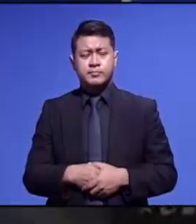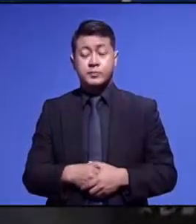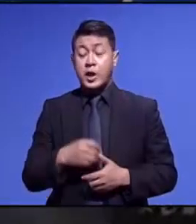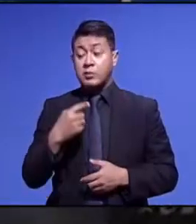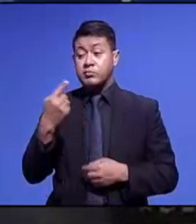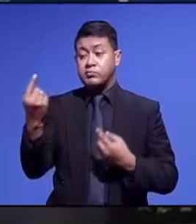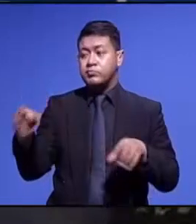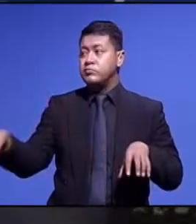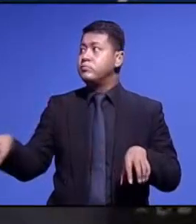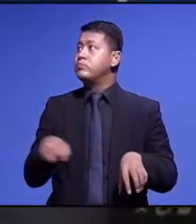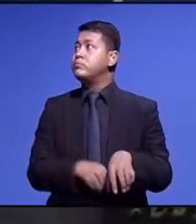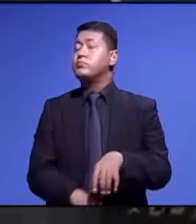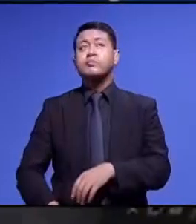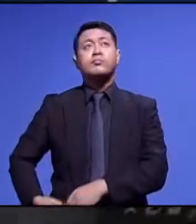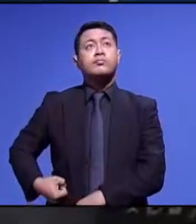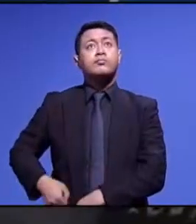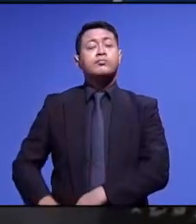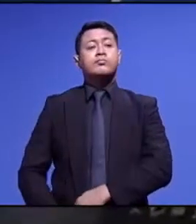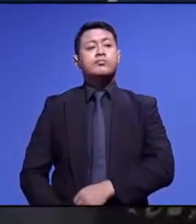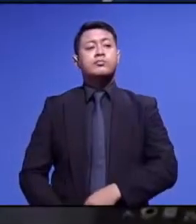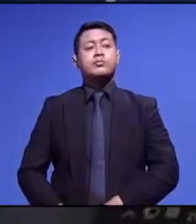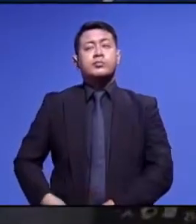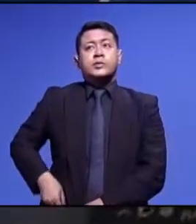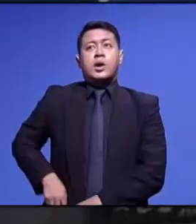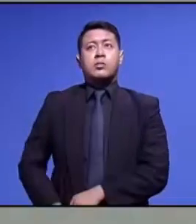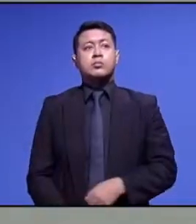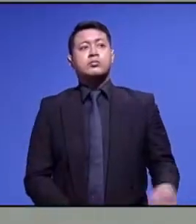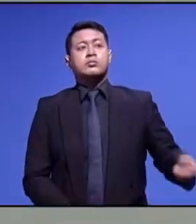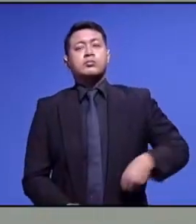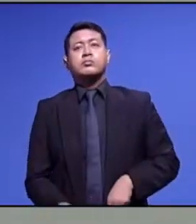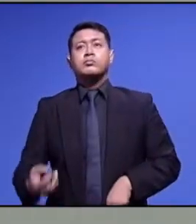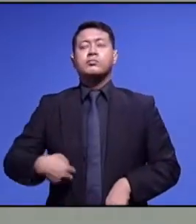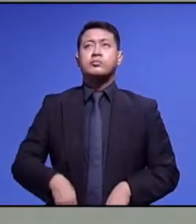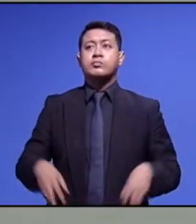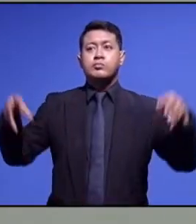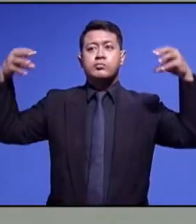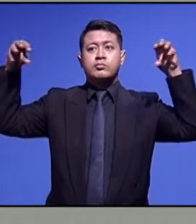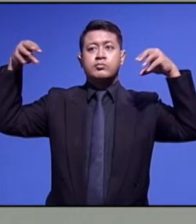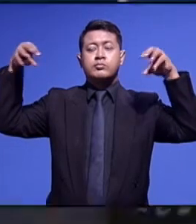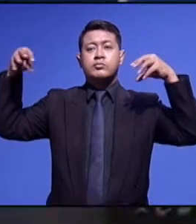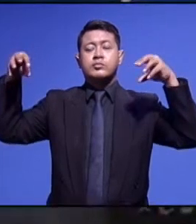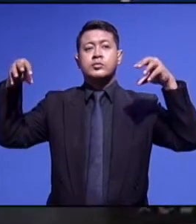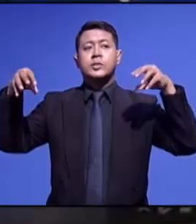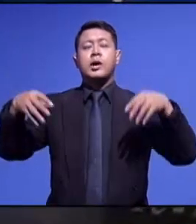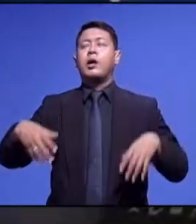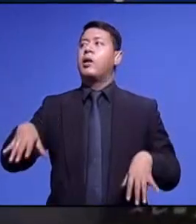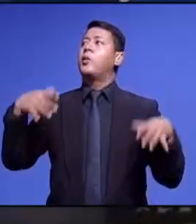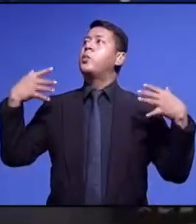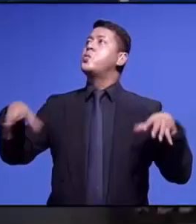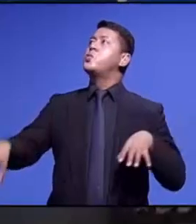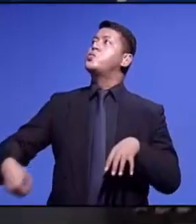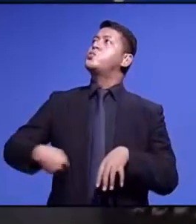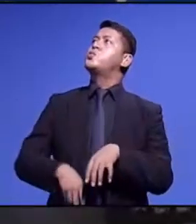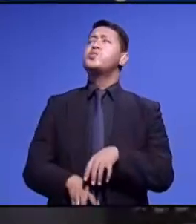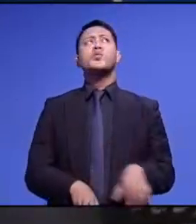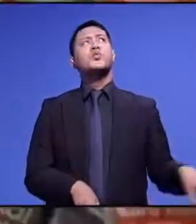Satu persatu barang dagangan malah dimasukkan ke dalam kantong celana. Tidak sadar terekam kamera, mereka dengan santai mengutil barang